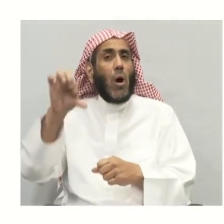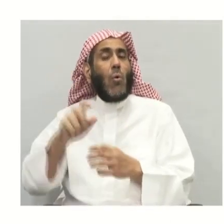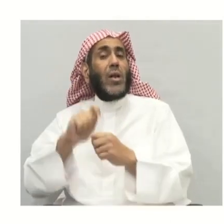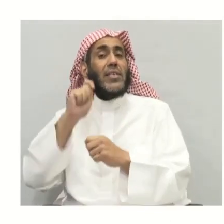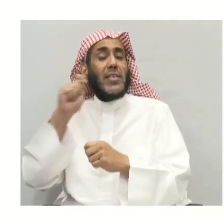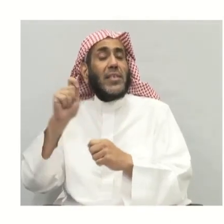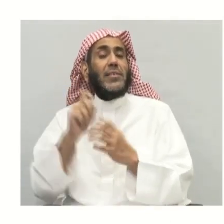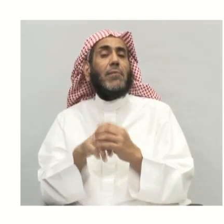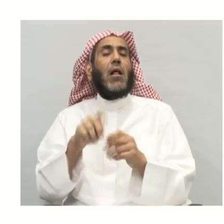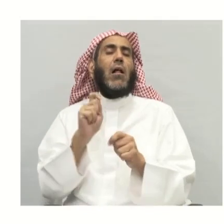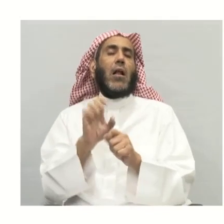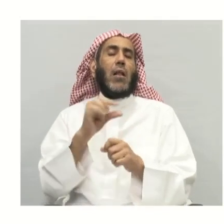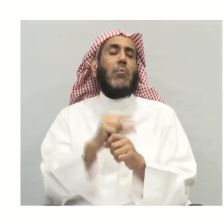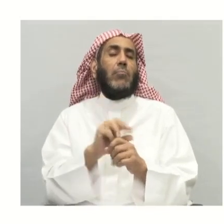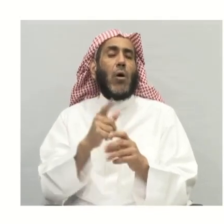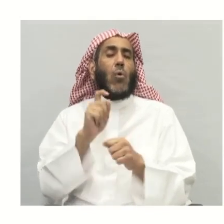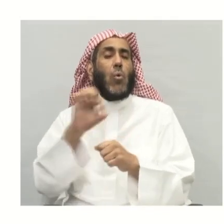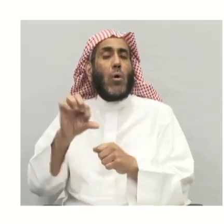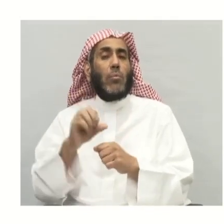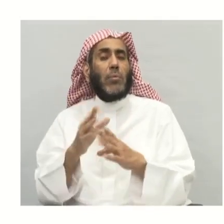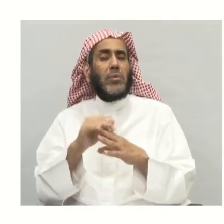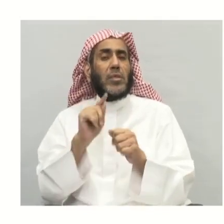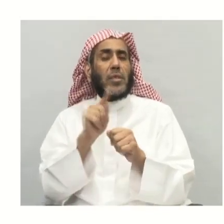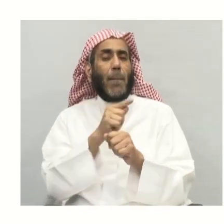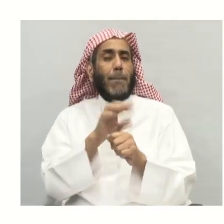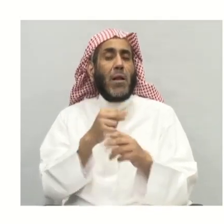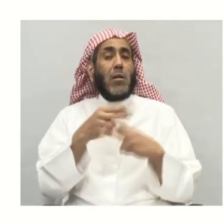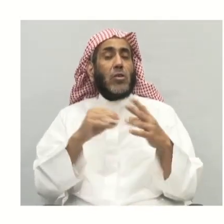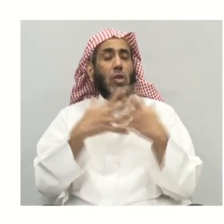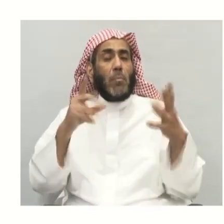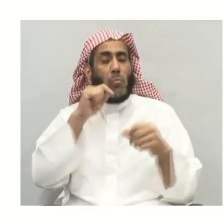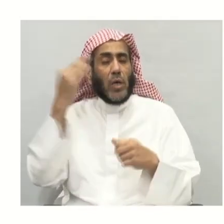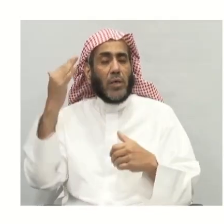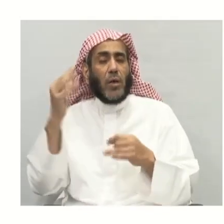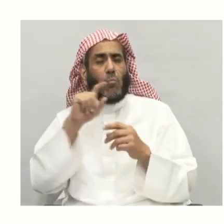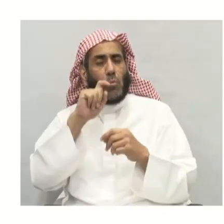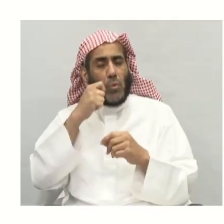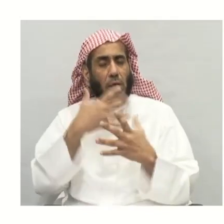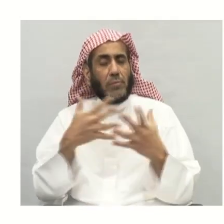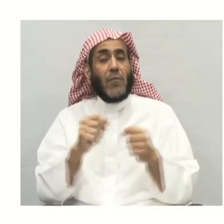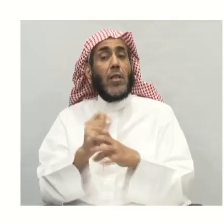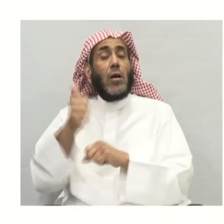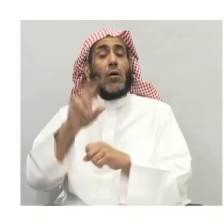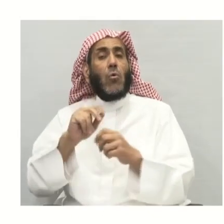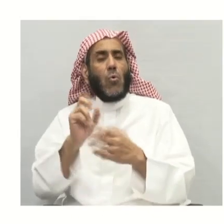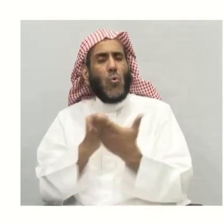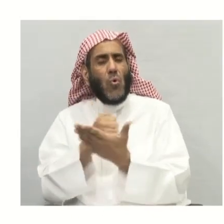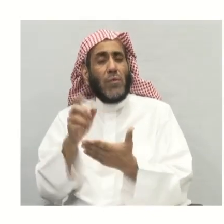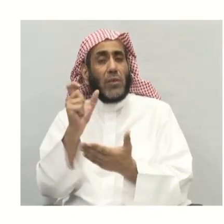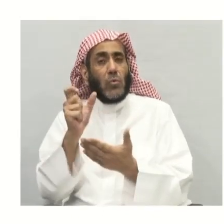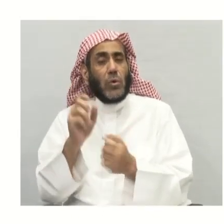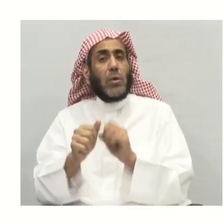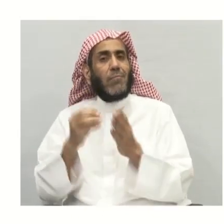الاصليه التي من اصل الكلمه او الواو التي هي علامه اعراب جمع المذكر السالم فاذا حذفت النون سنكتب